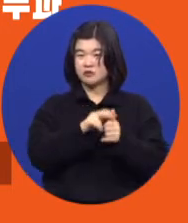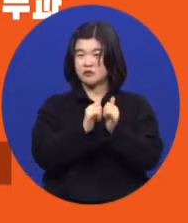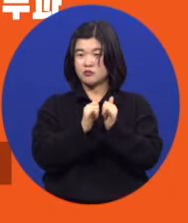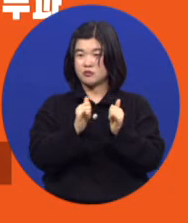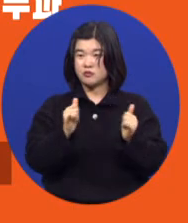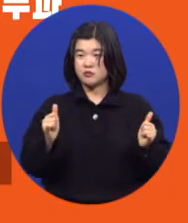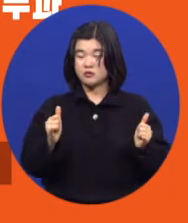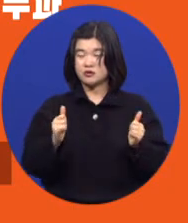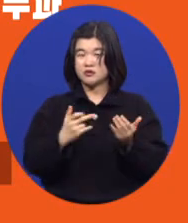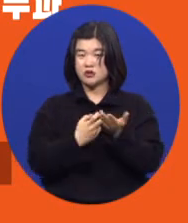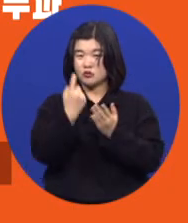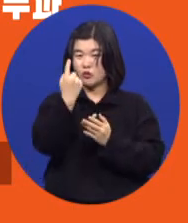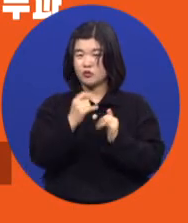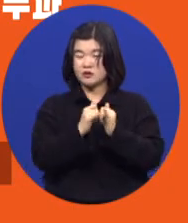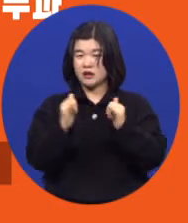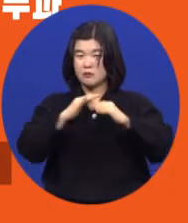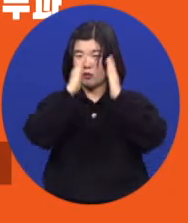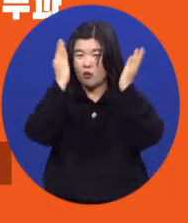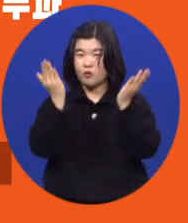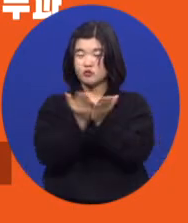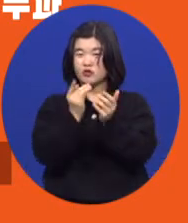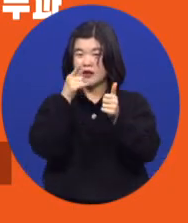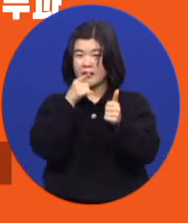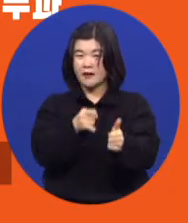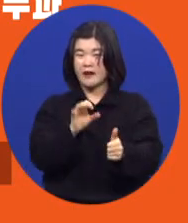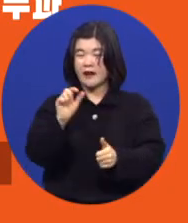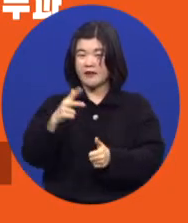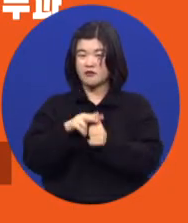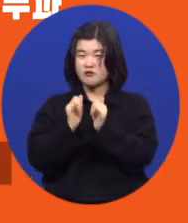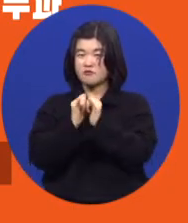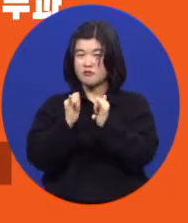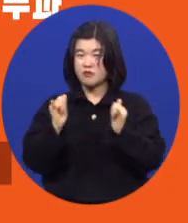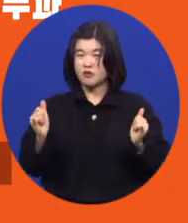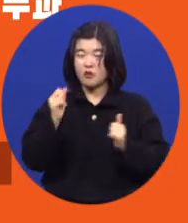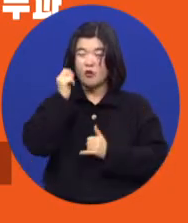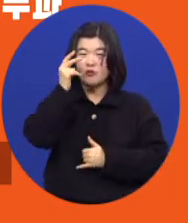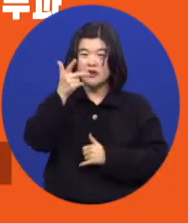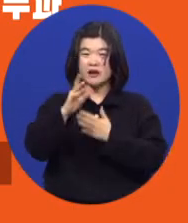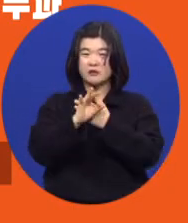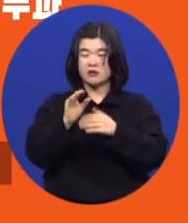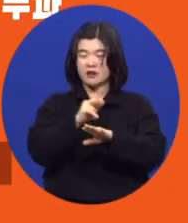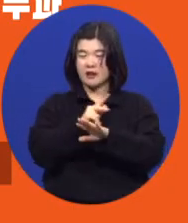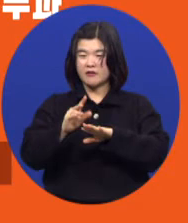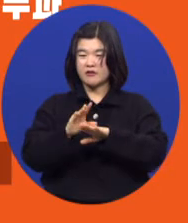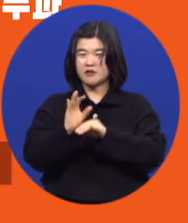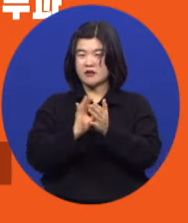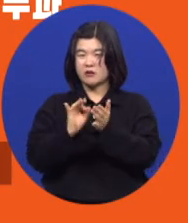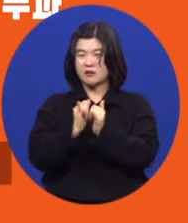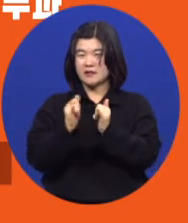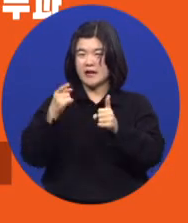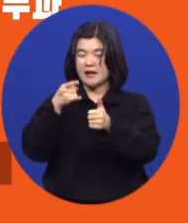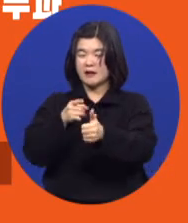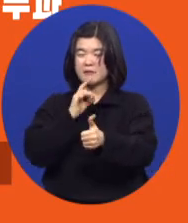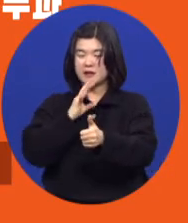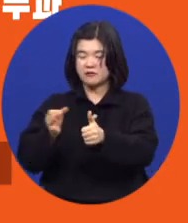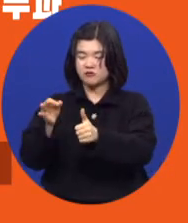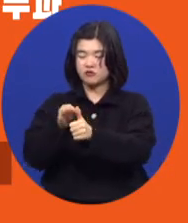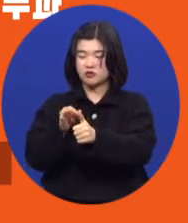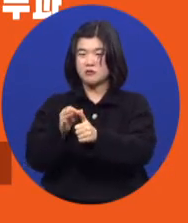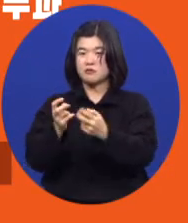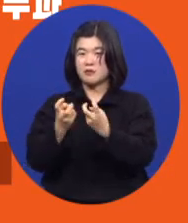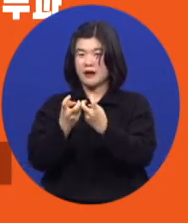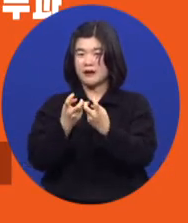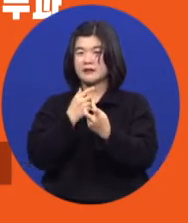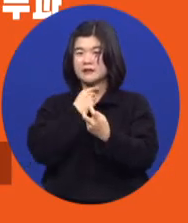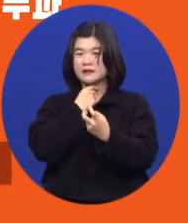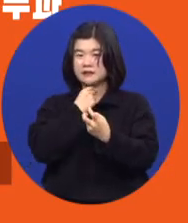후보는 제주를 찾는 모든 관광객에게, 안철수 후보는 호텔이나 렌터카 이용객에게만 부과하는 방식을